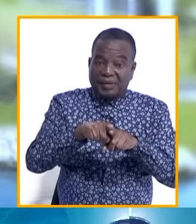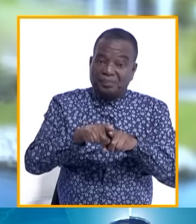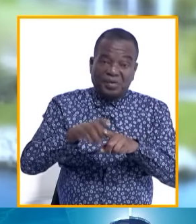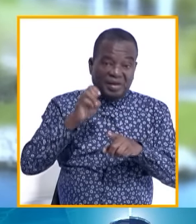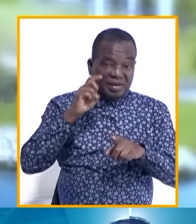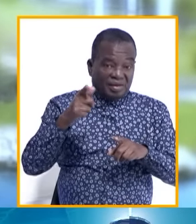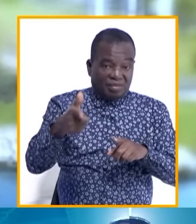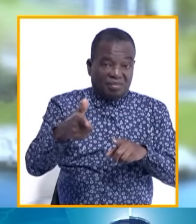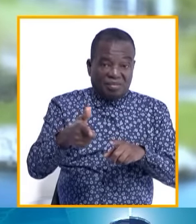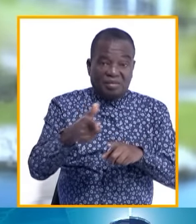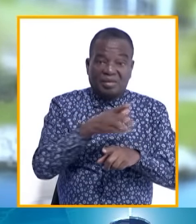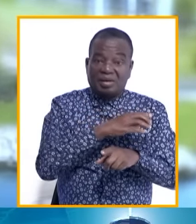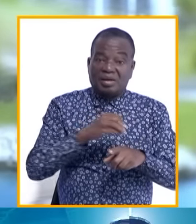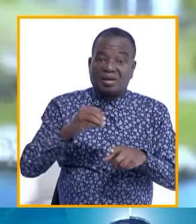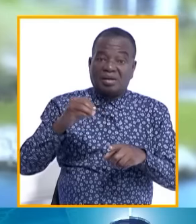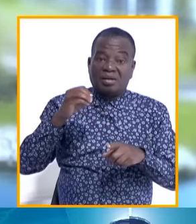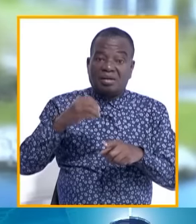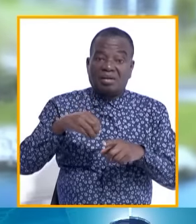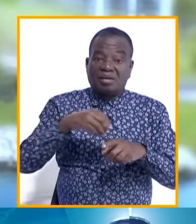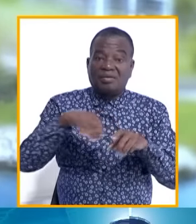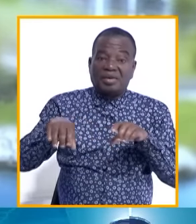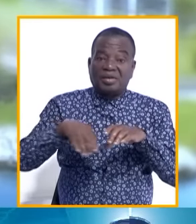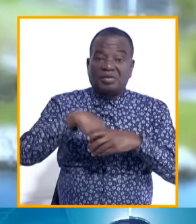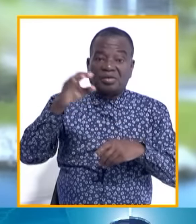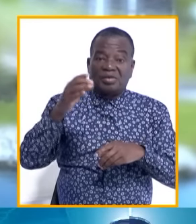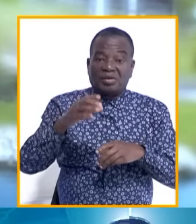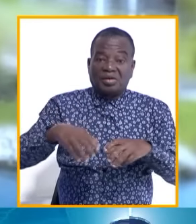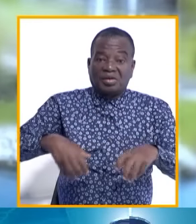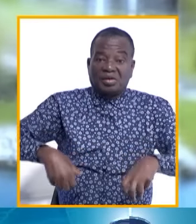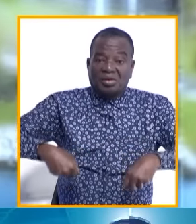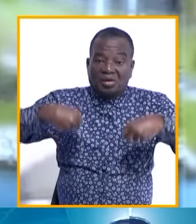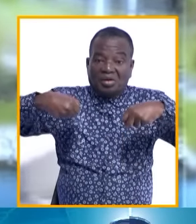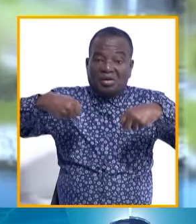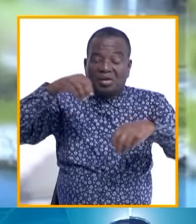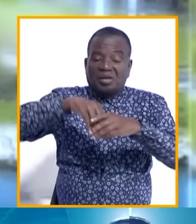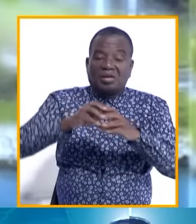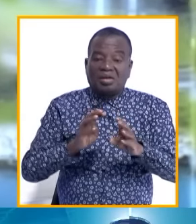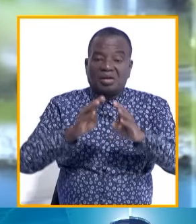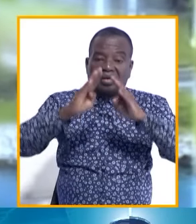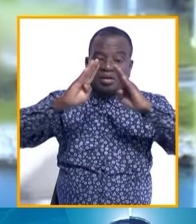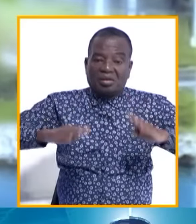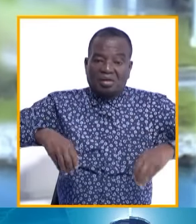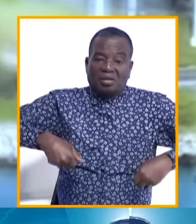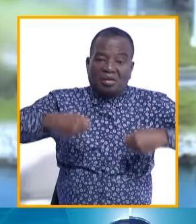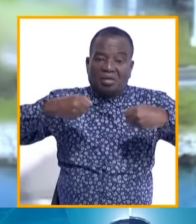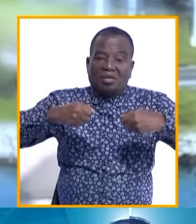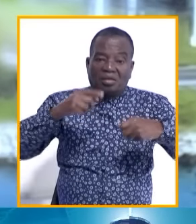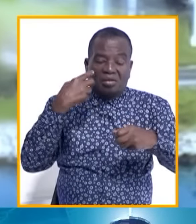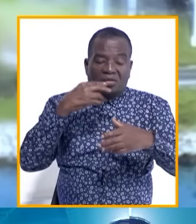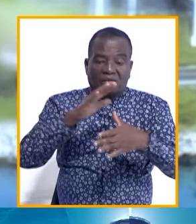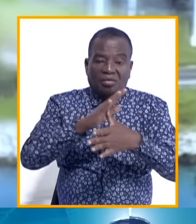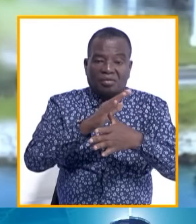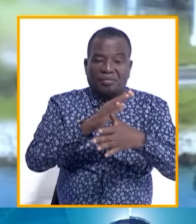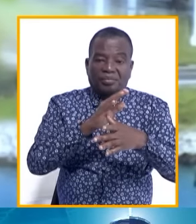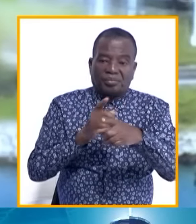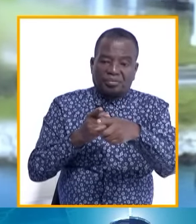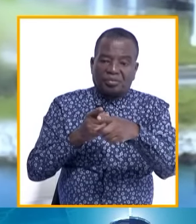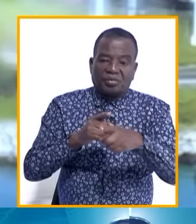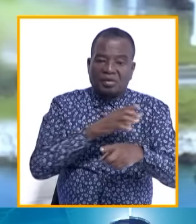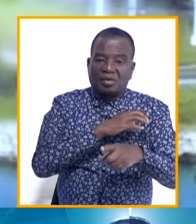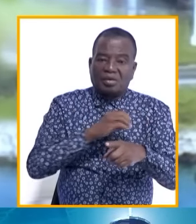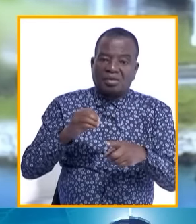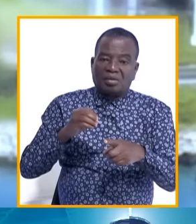nationale. Les agents de la mairie procèdent à la sortie des marchandises contenues dans les magasins en présence d'un commissaire de justice. Cette opération, on